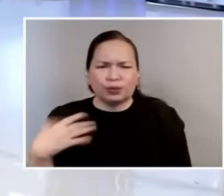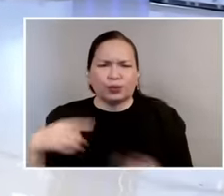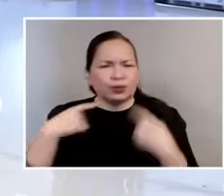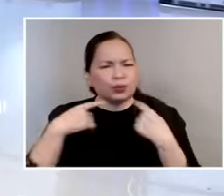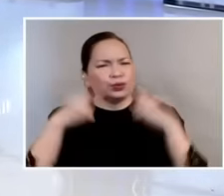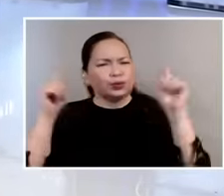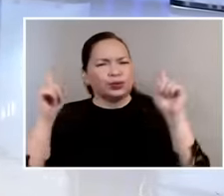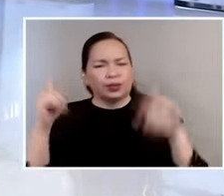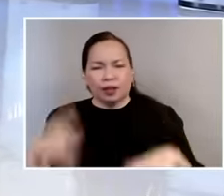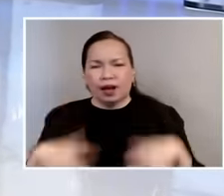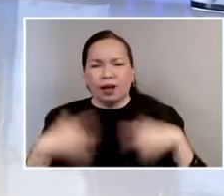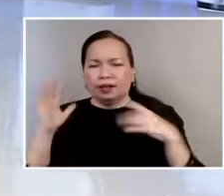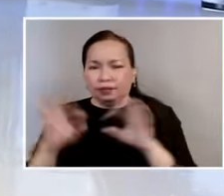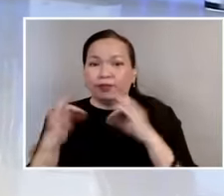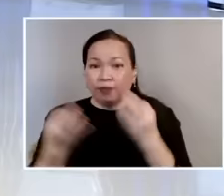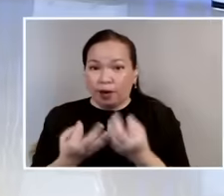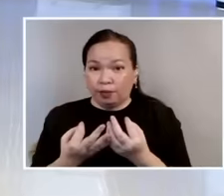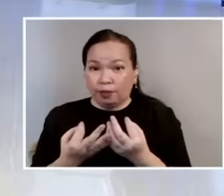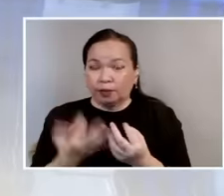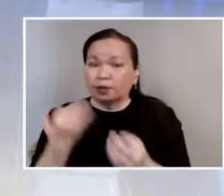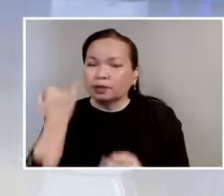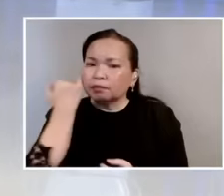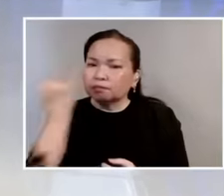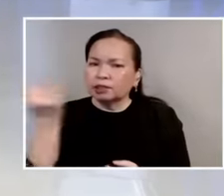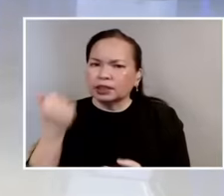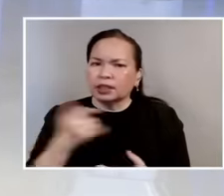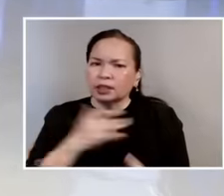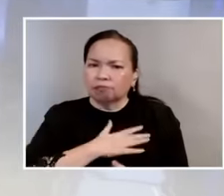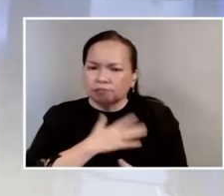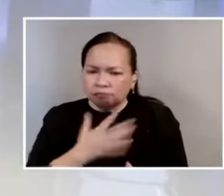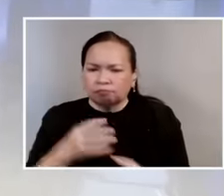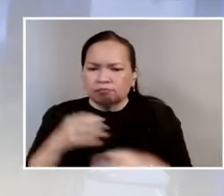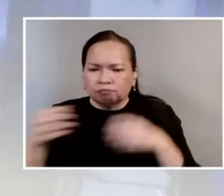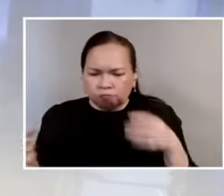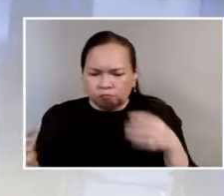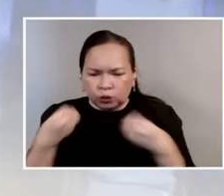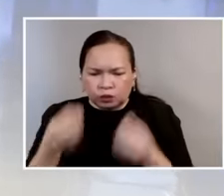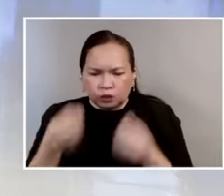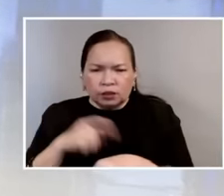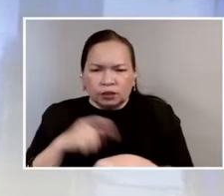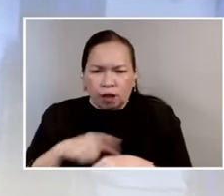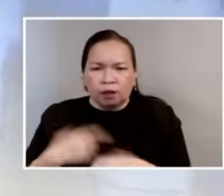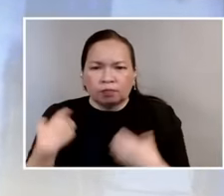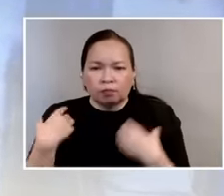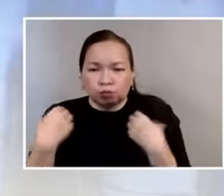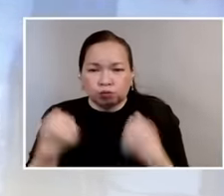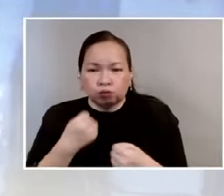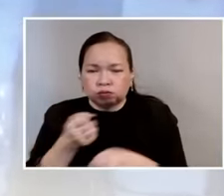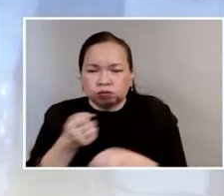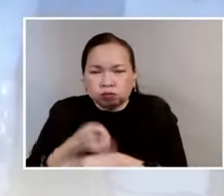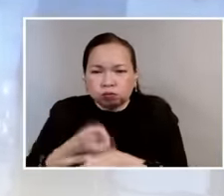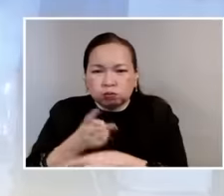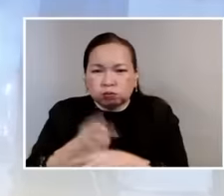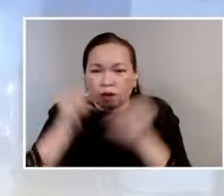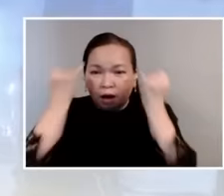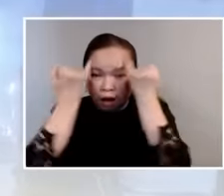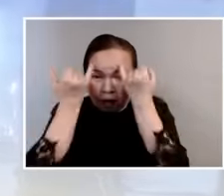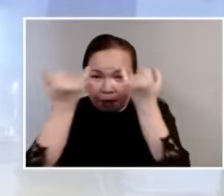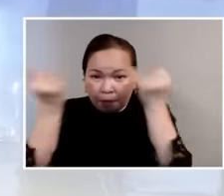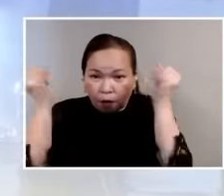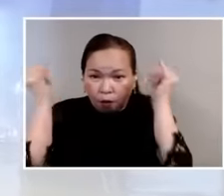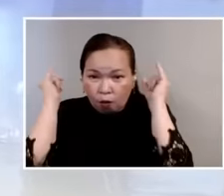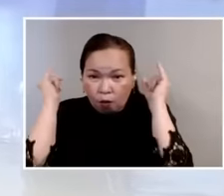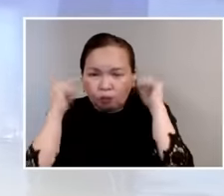kanyang pamilya ngayon matapos ilaan ang lakas at panahon sa pagpapastol ng mga kalabaw sa loob ng